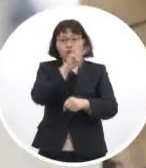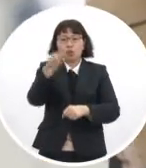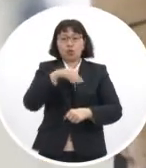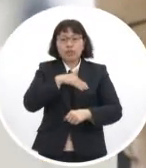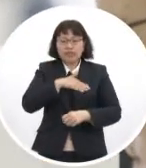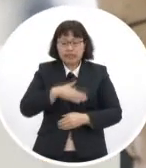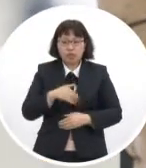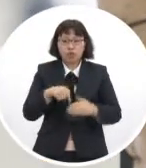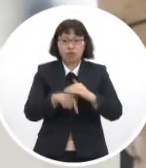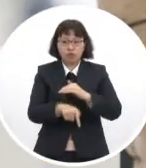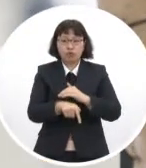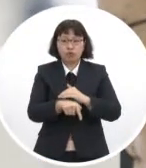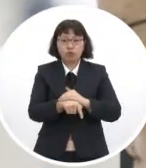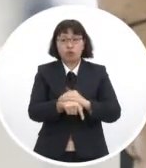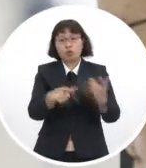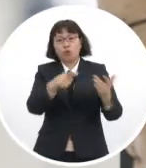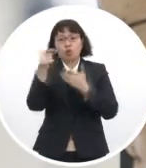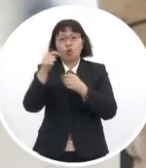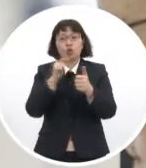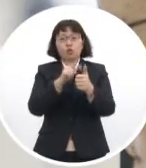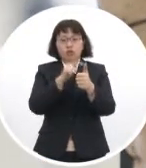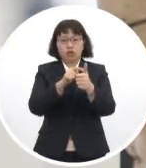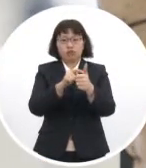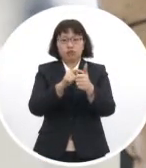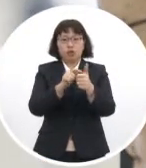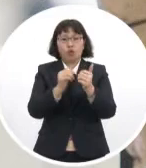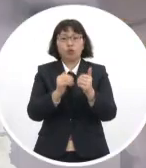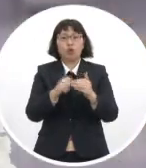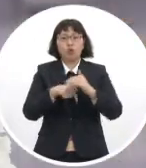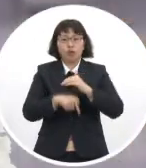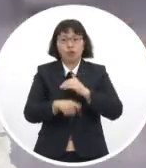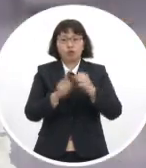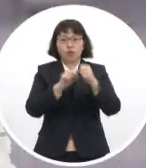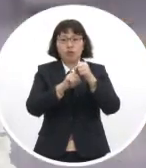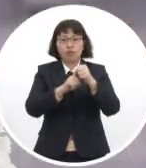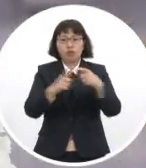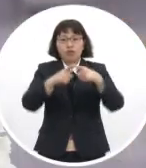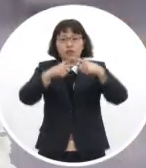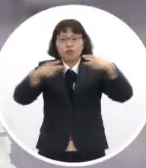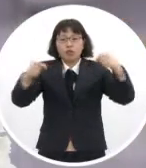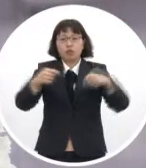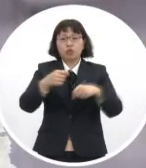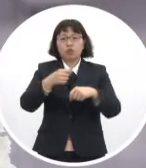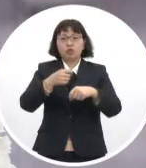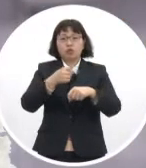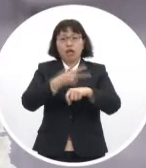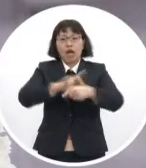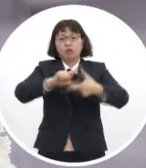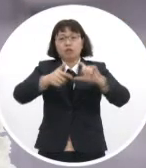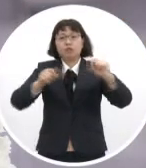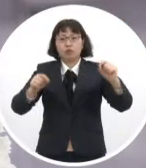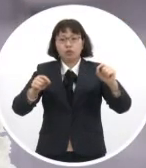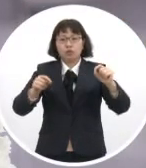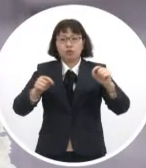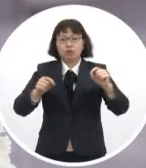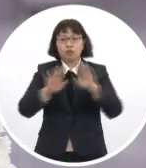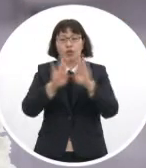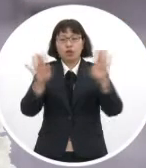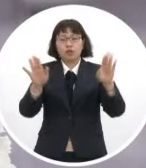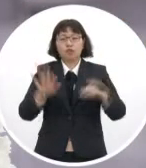用促進を図るための技能競技大会全国アビリンピックも開催されました。